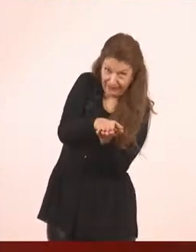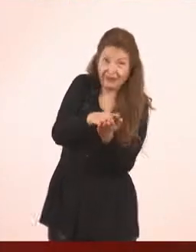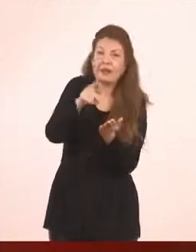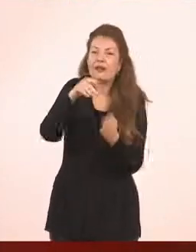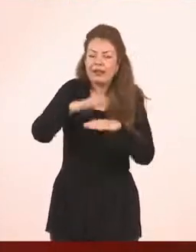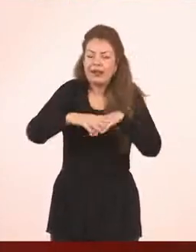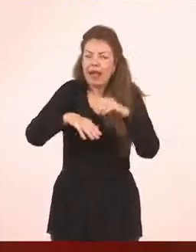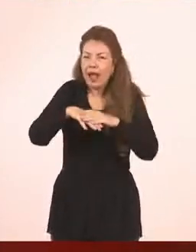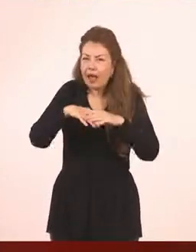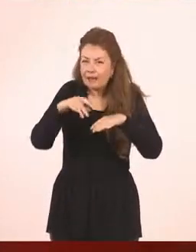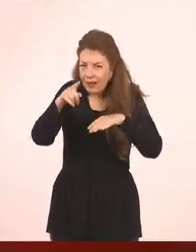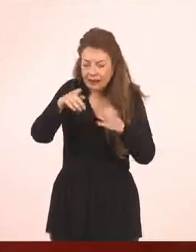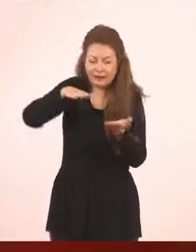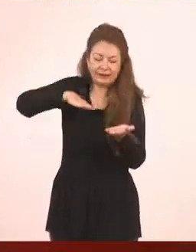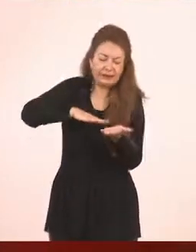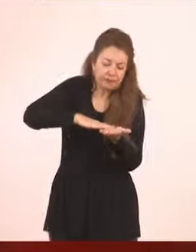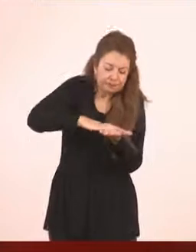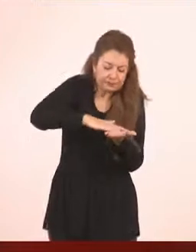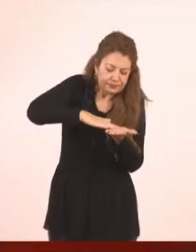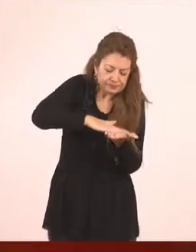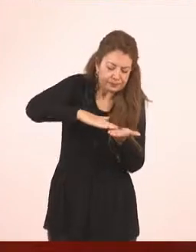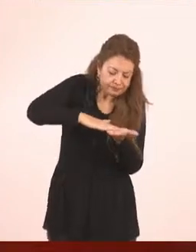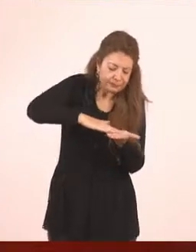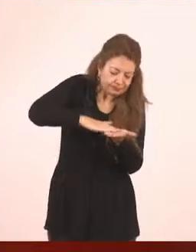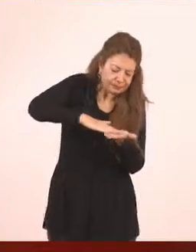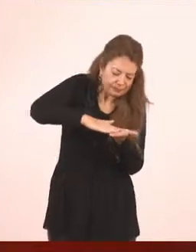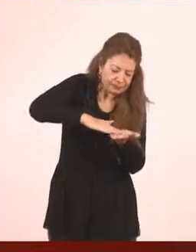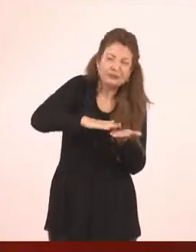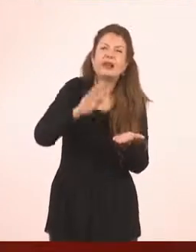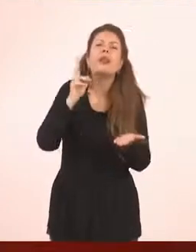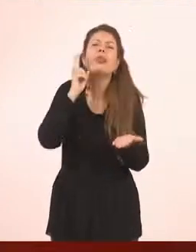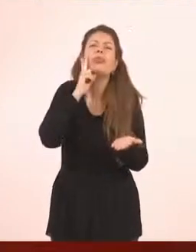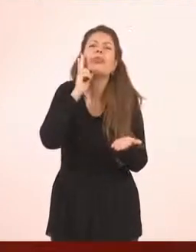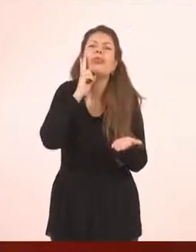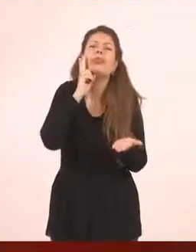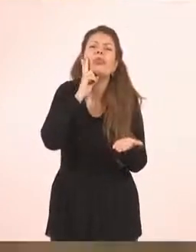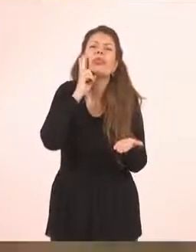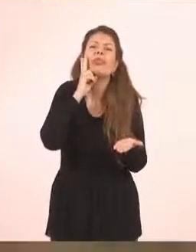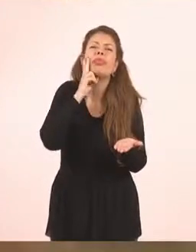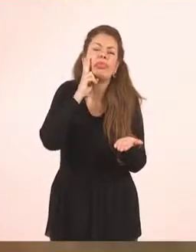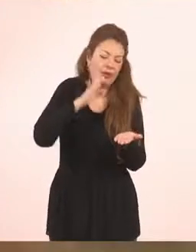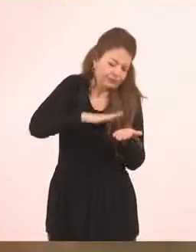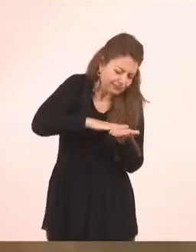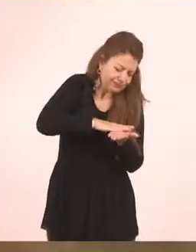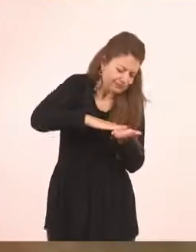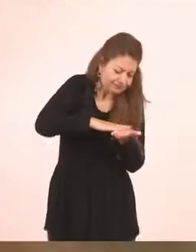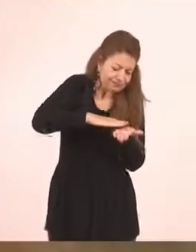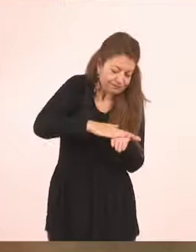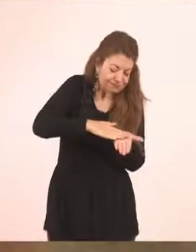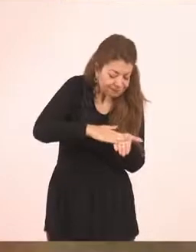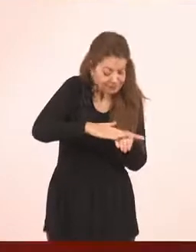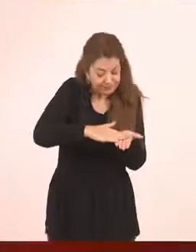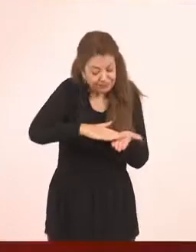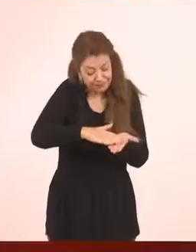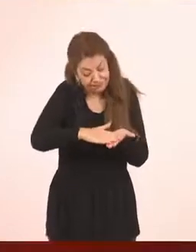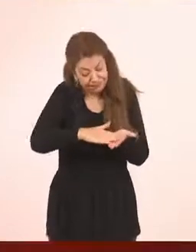χεράκια εδώ. Ναι. Και να χαϊδέψεις πολύ, πολύ απαλά, σπρώχνοντας το χρώμα προς τα έξω. Για